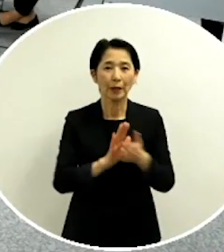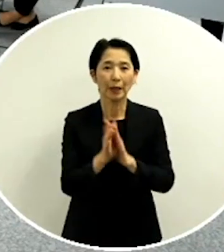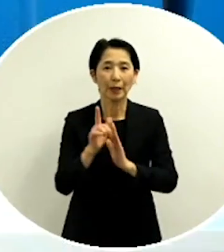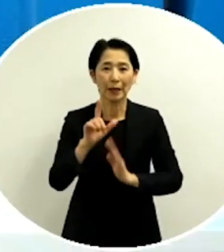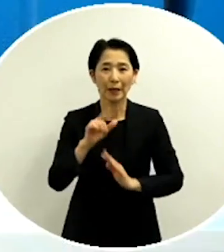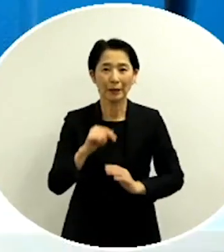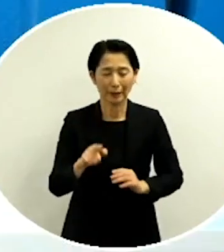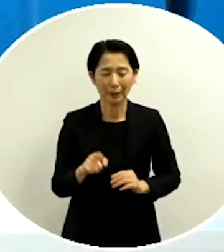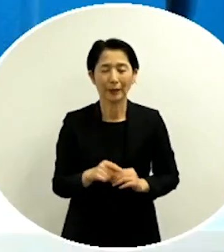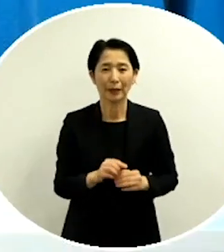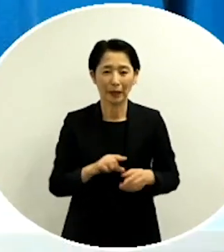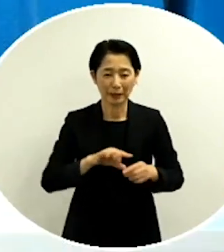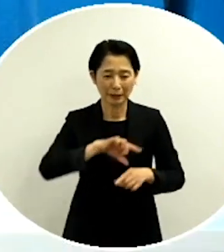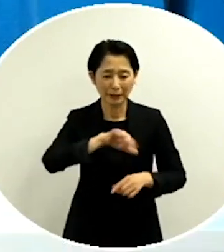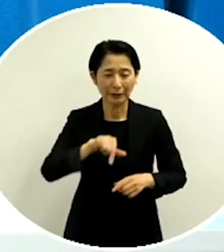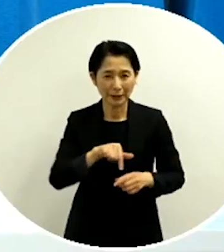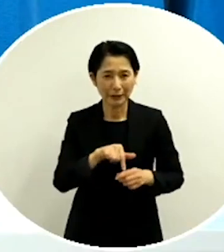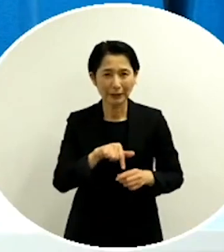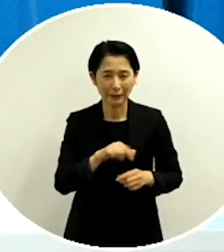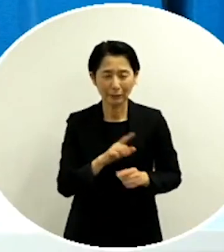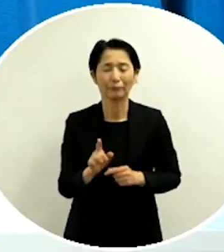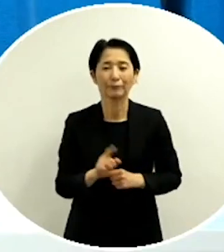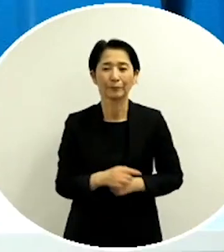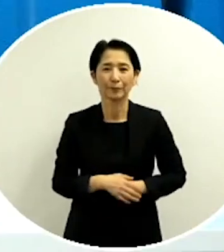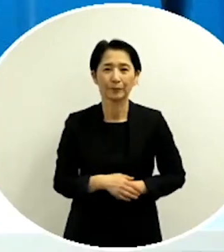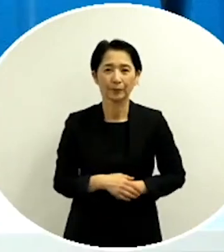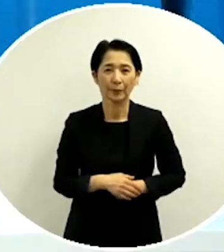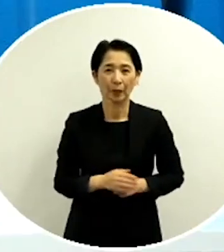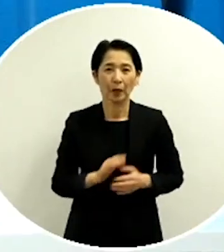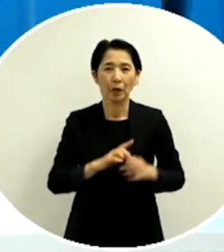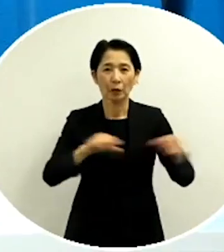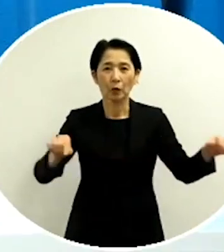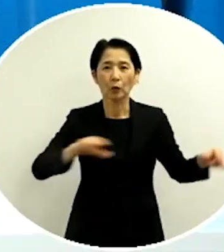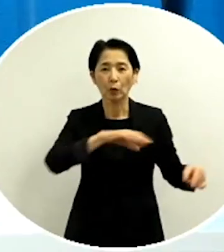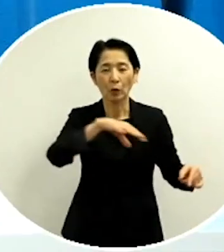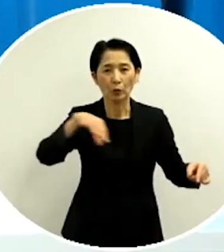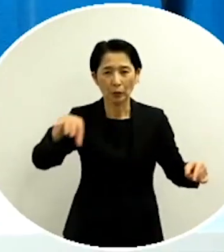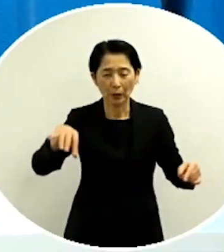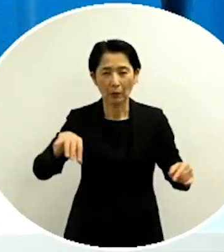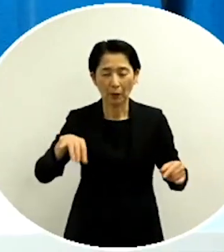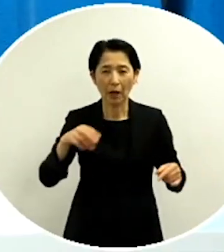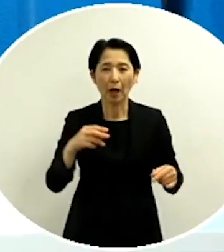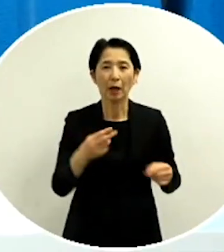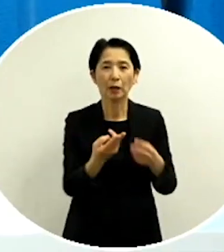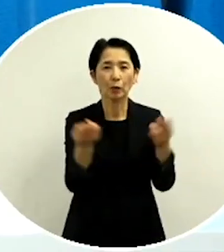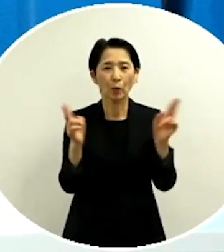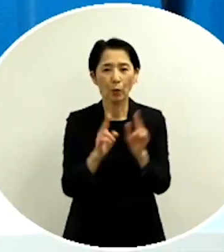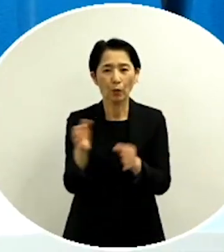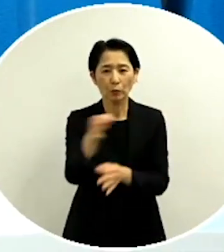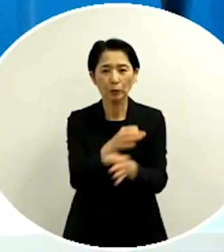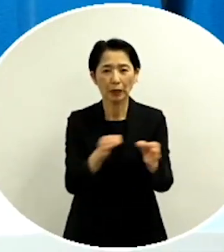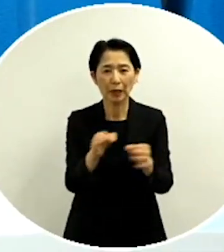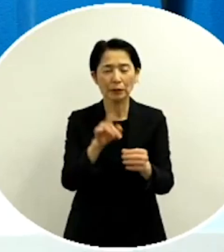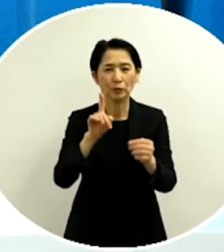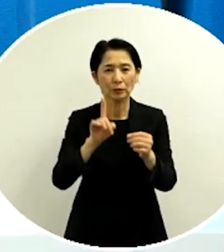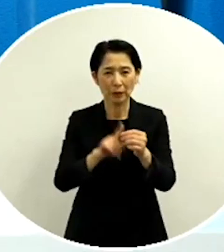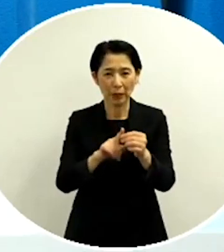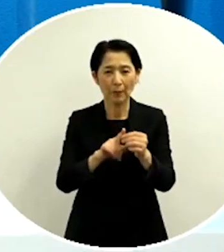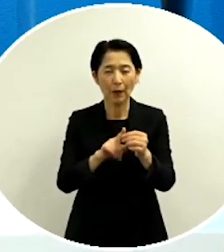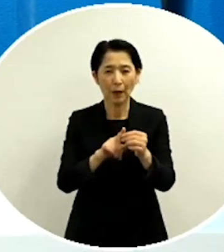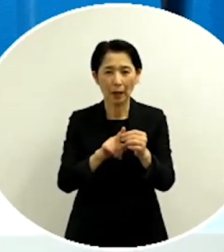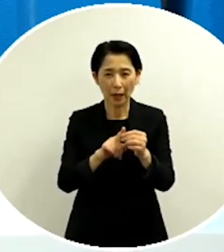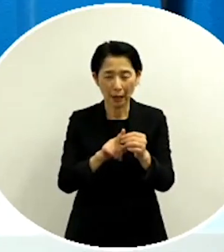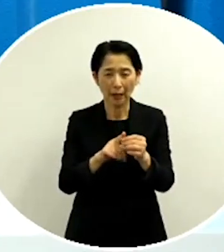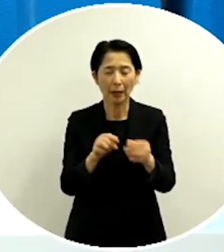議員と市民の協力する武器にあの例えば都道府県連も確かに党運営するためにまあ資金パーティーとか